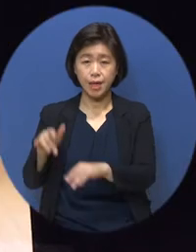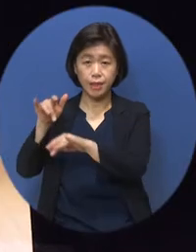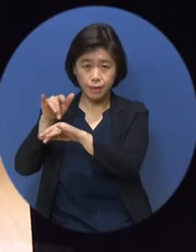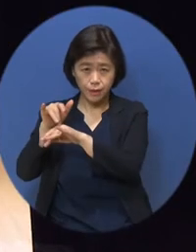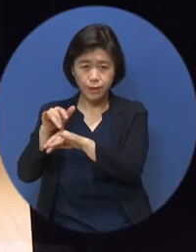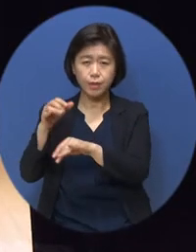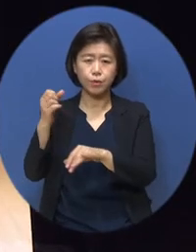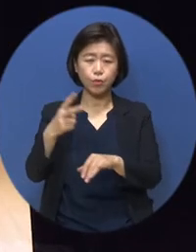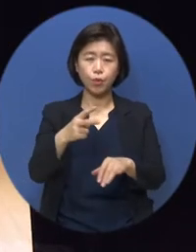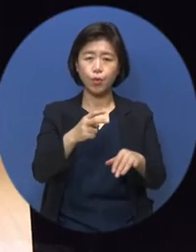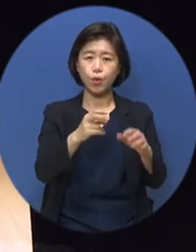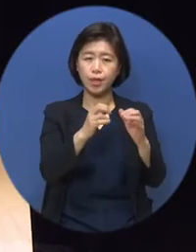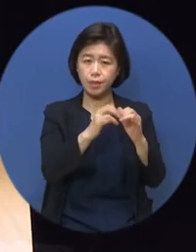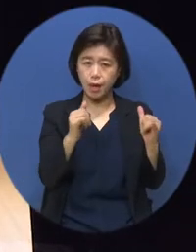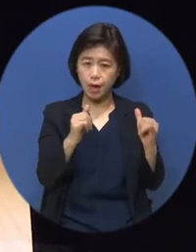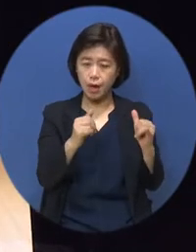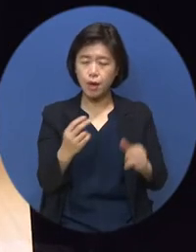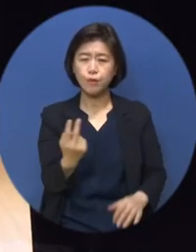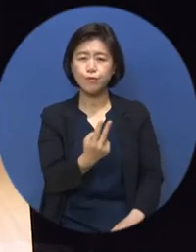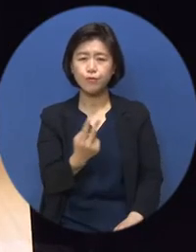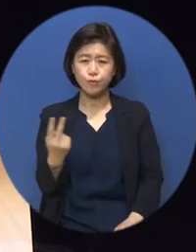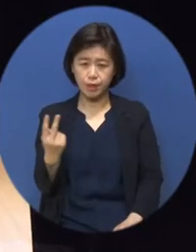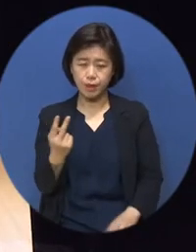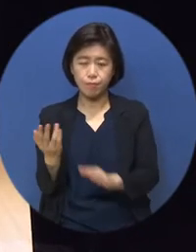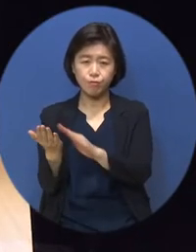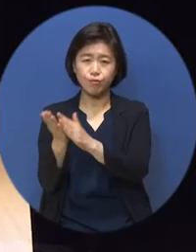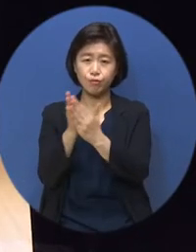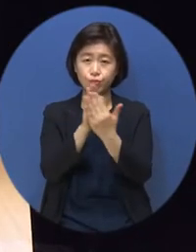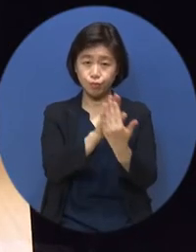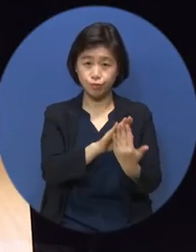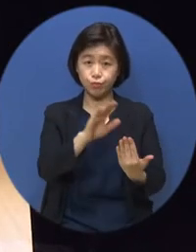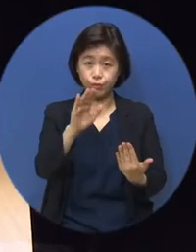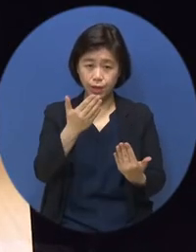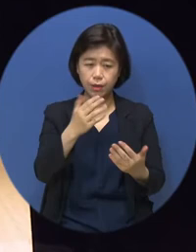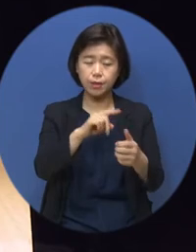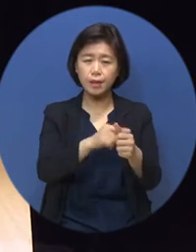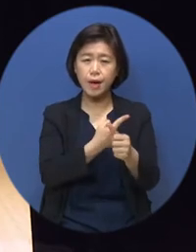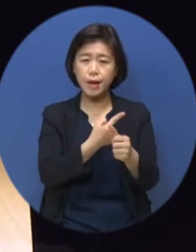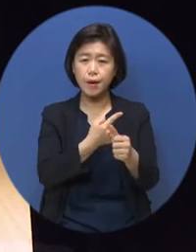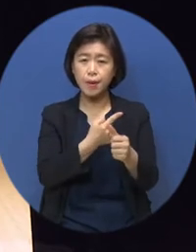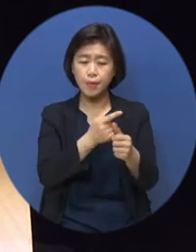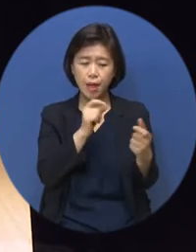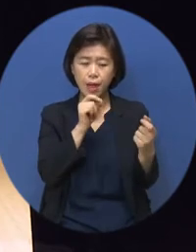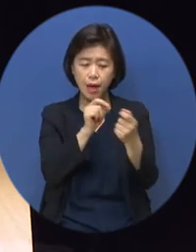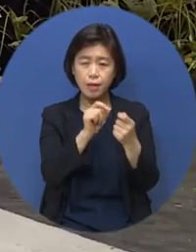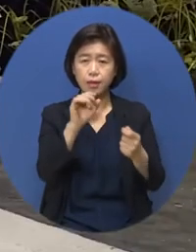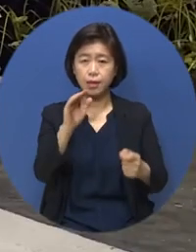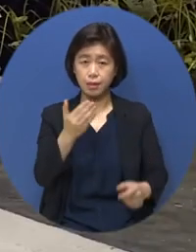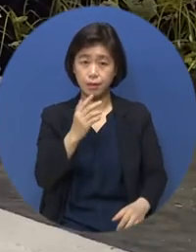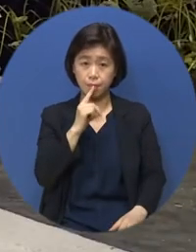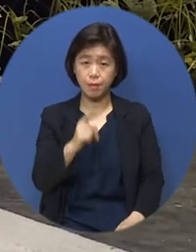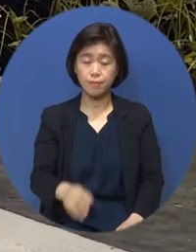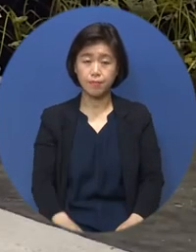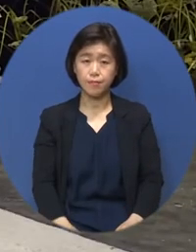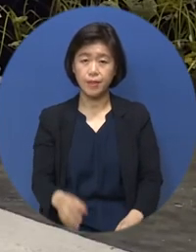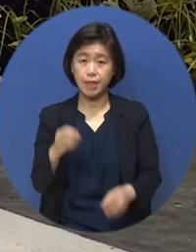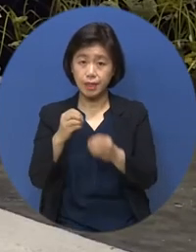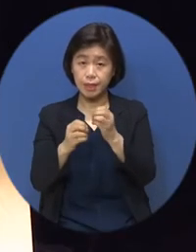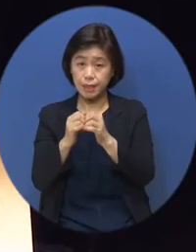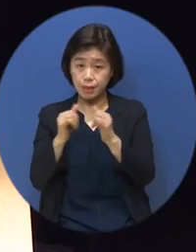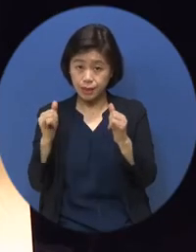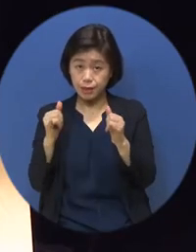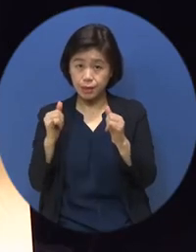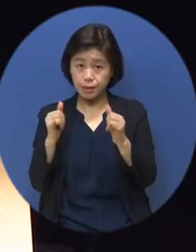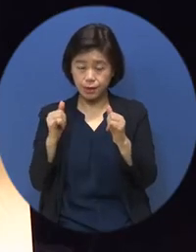그저 사람으로 돌아와 자연이라는 완성에 이르러 있습니다. 시인은